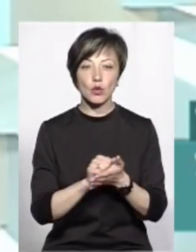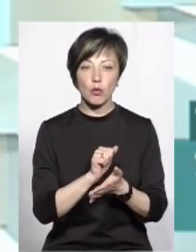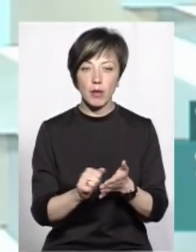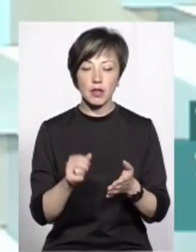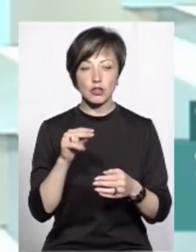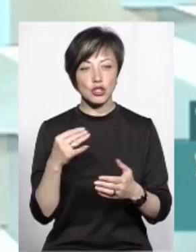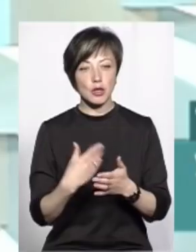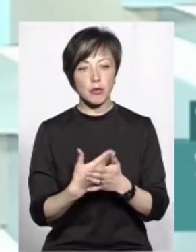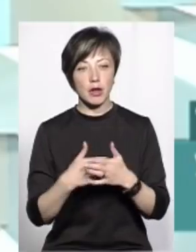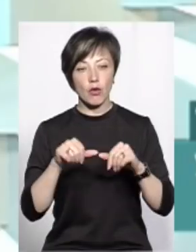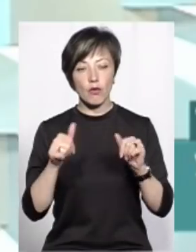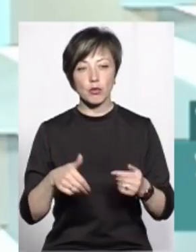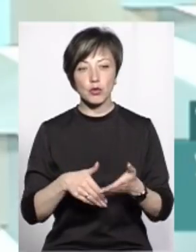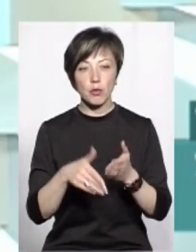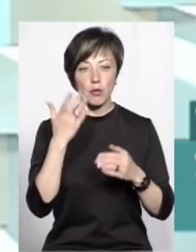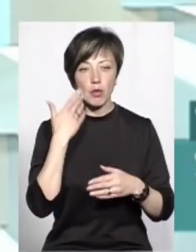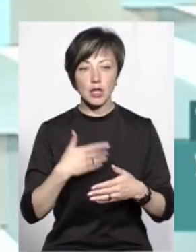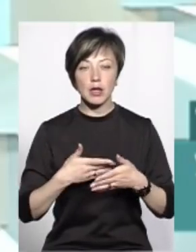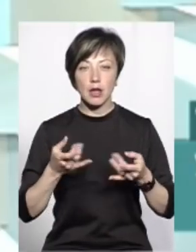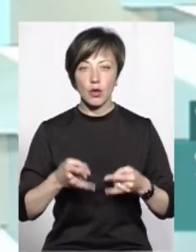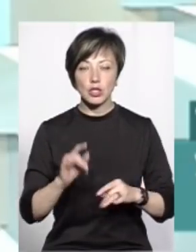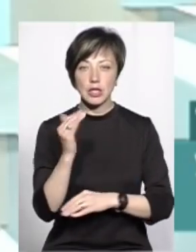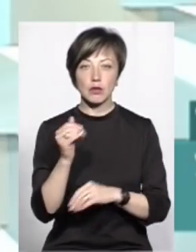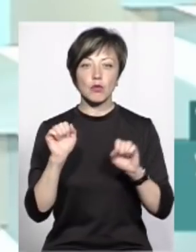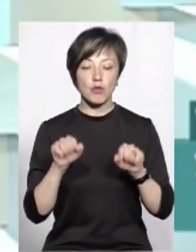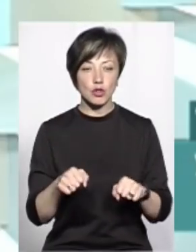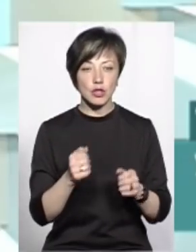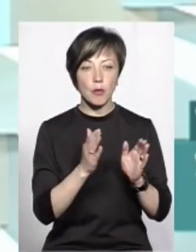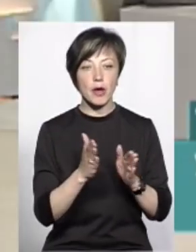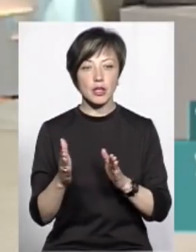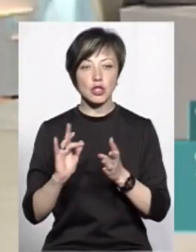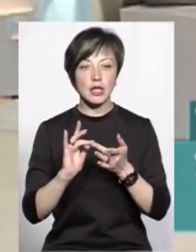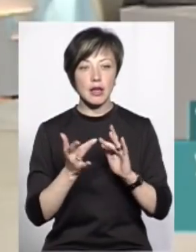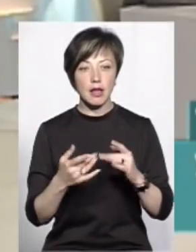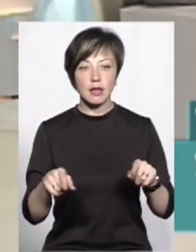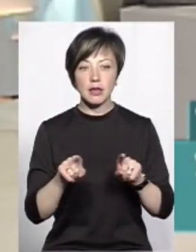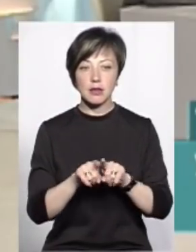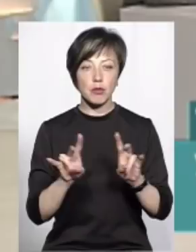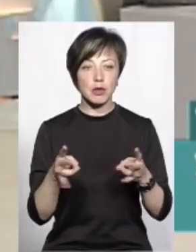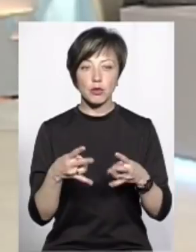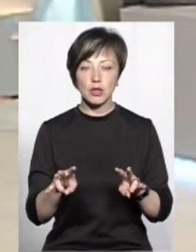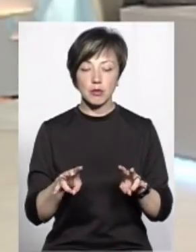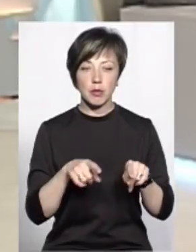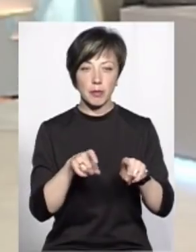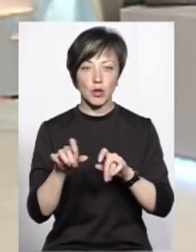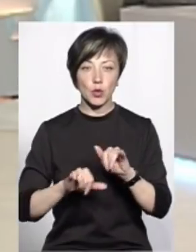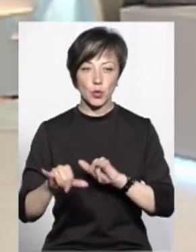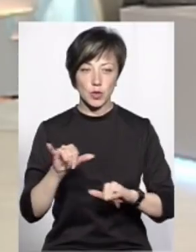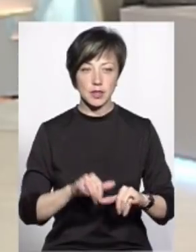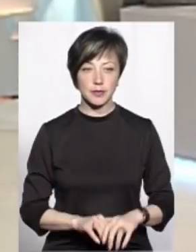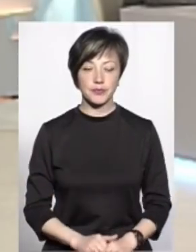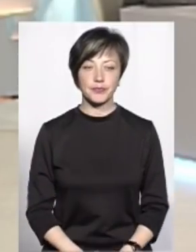документи, чи, наприклад, оформити допомогу при народженні дитини можна безпосередньо в мережі інтернет. І так само не потрібно більш кудись